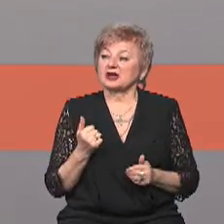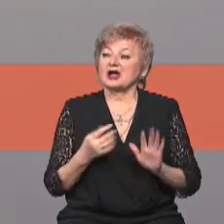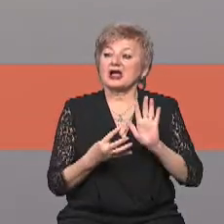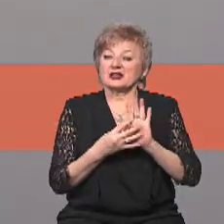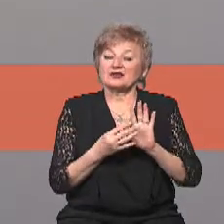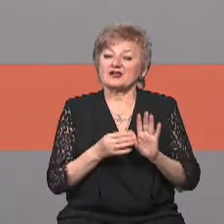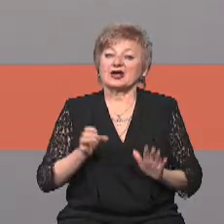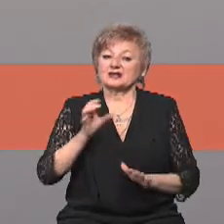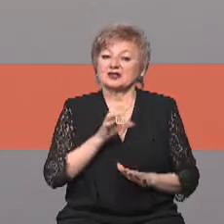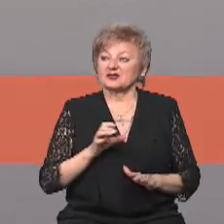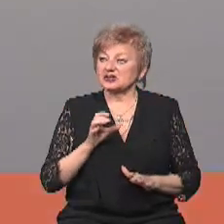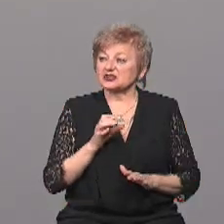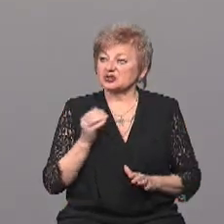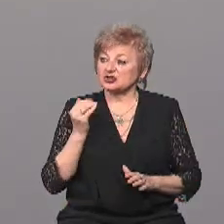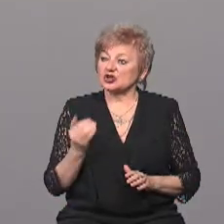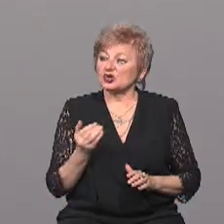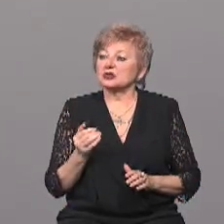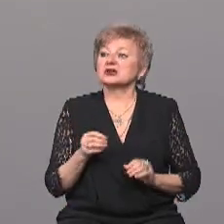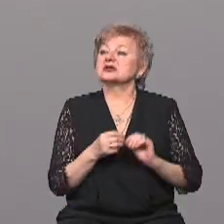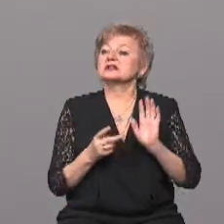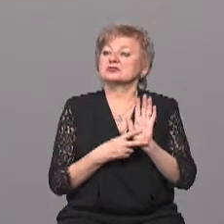9 вересня у вас відбулося чергове засідання